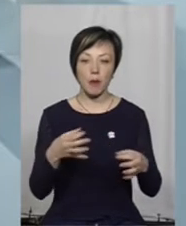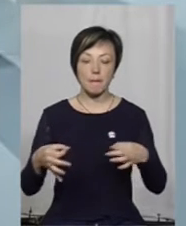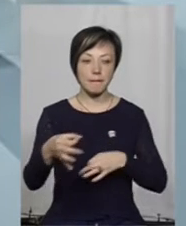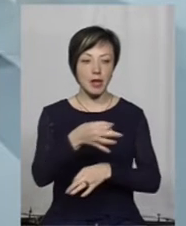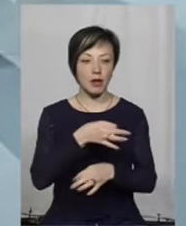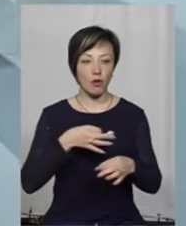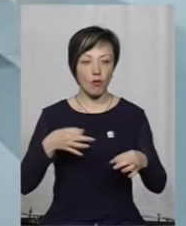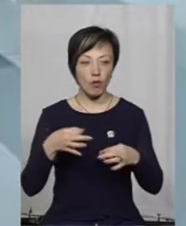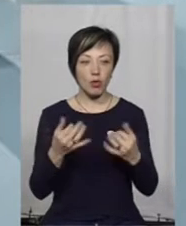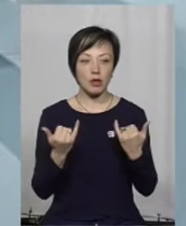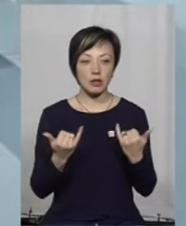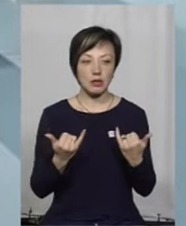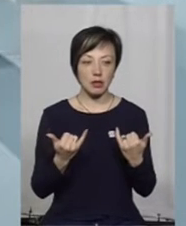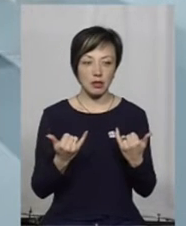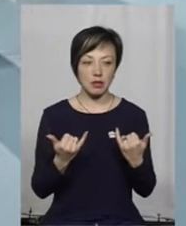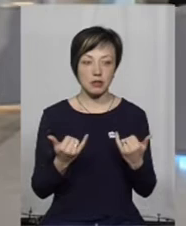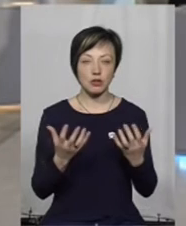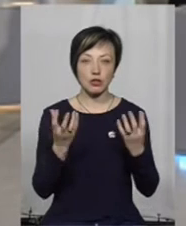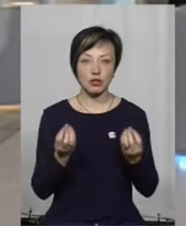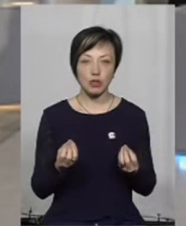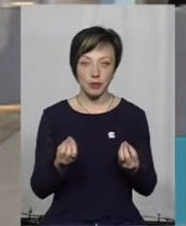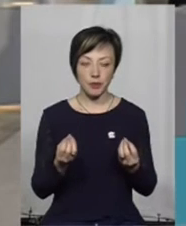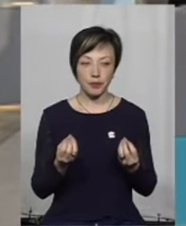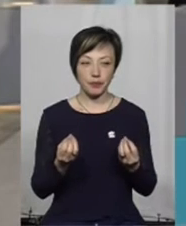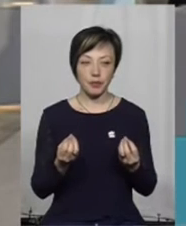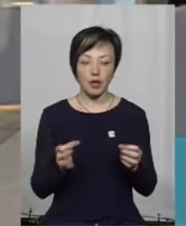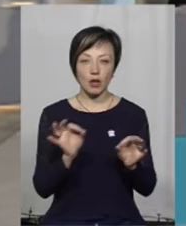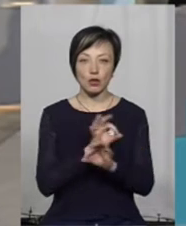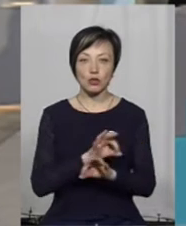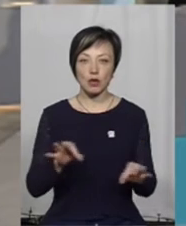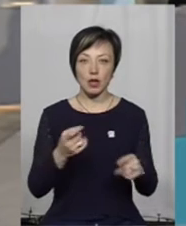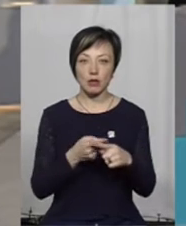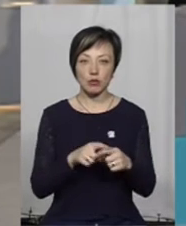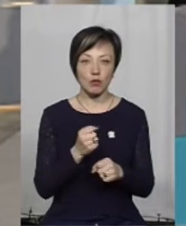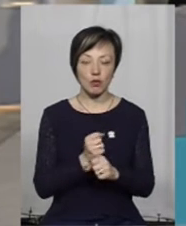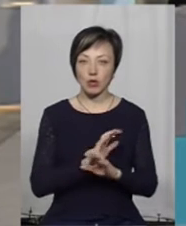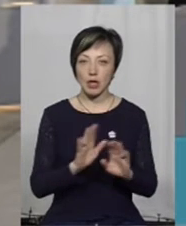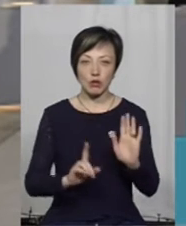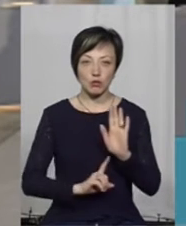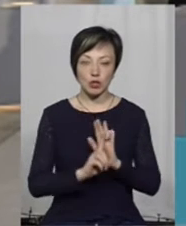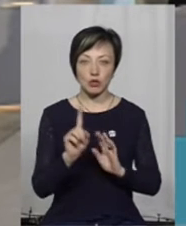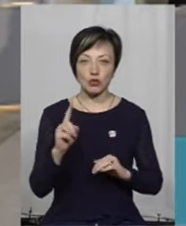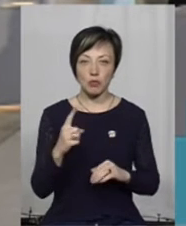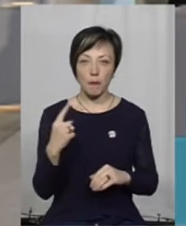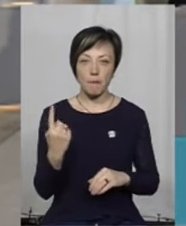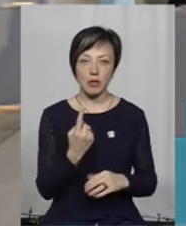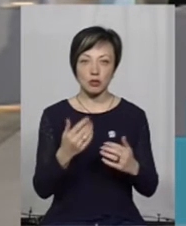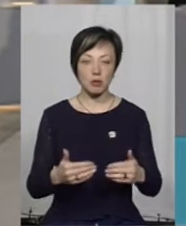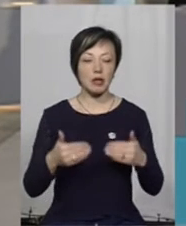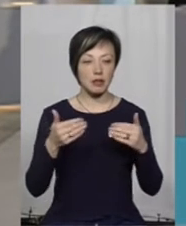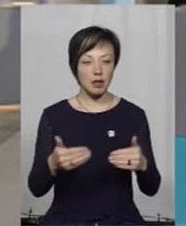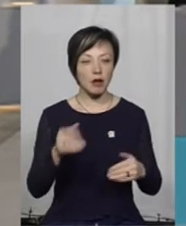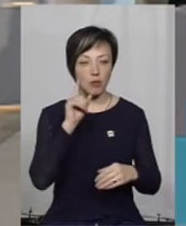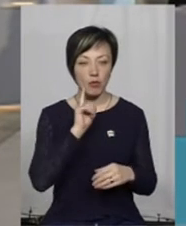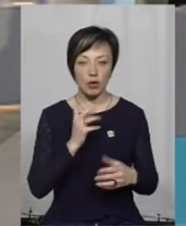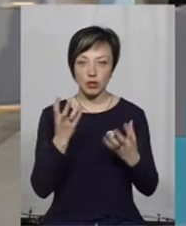переговори. Наразі ми ще досконало цю роботу не розпочинали. Чому? Тому що першим етапом ми поки